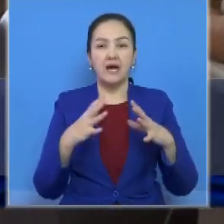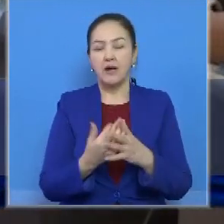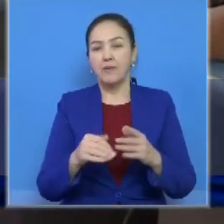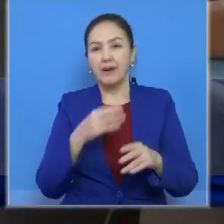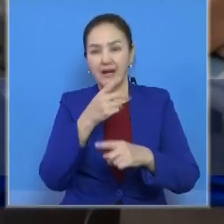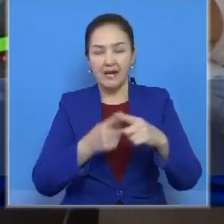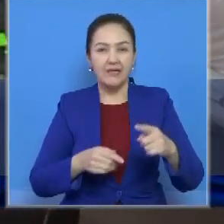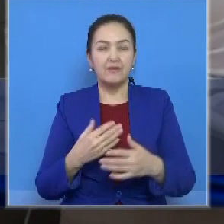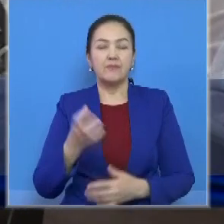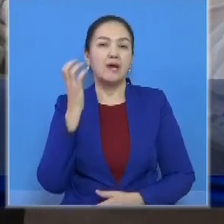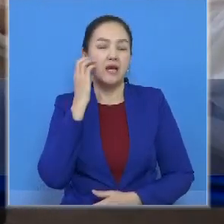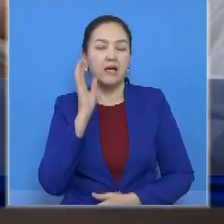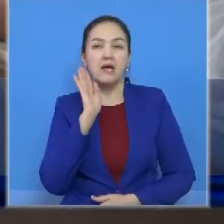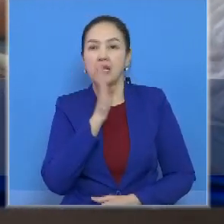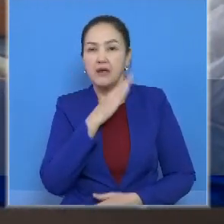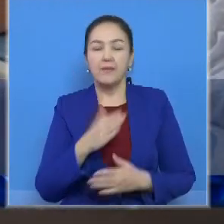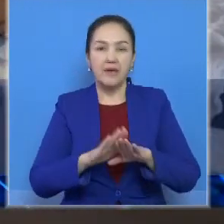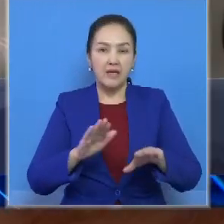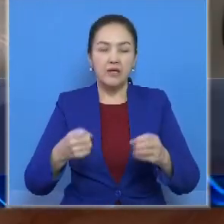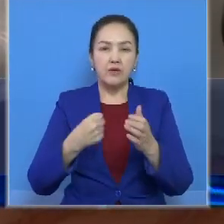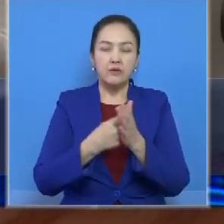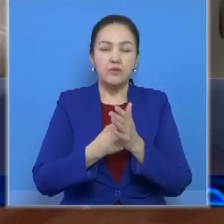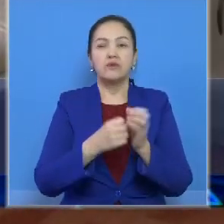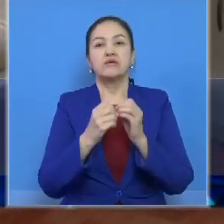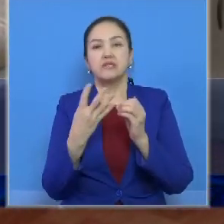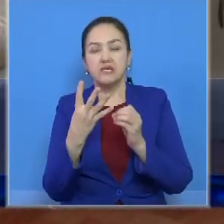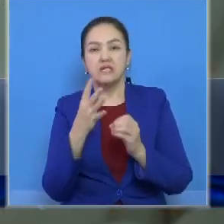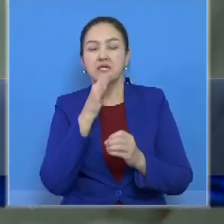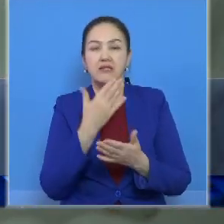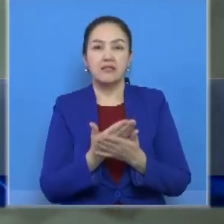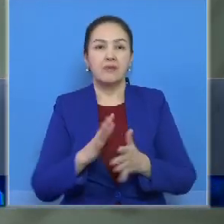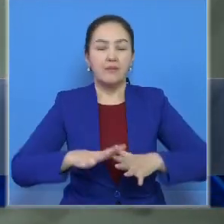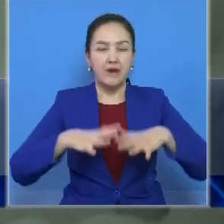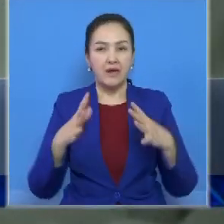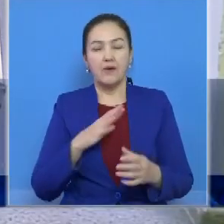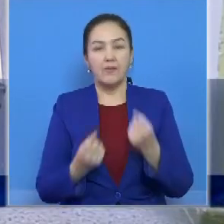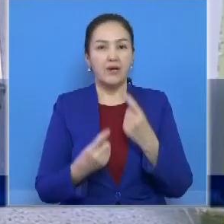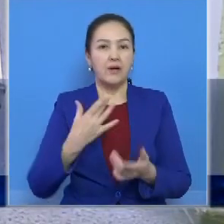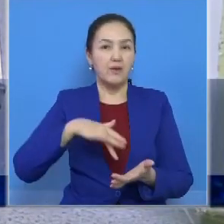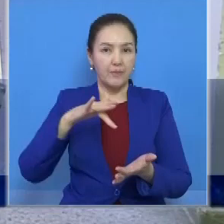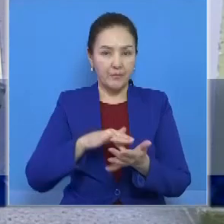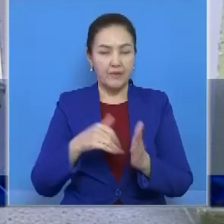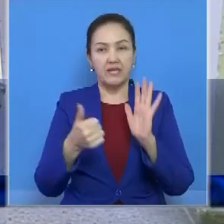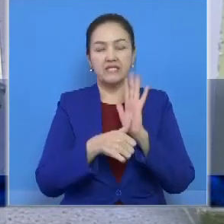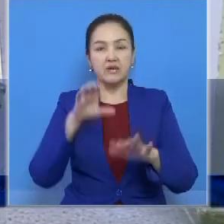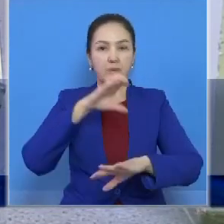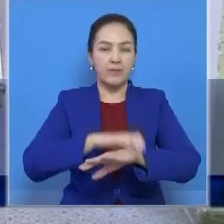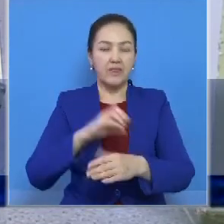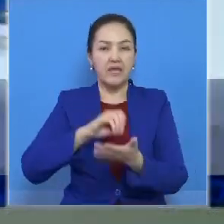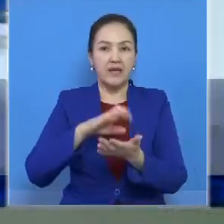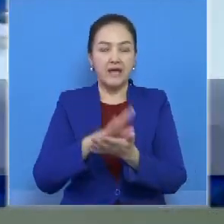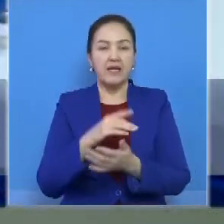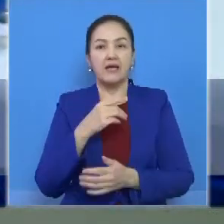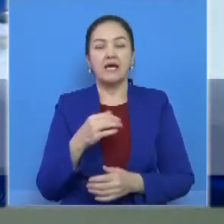них – беременные женщины, остальные – дети до 14 лет. Большинство случаев было выявлено в городе. 6 фактов зарегистрировано